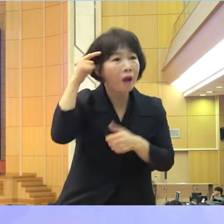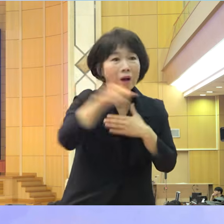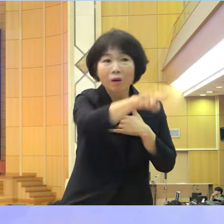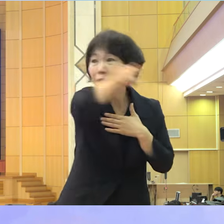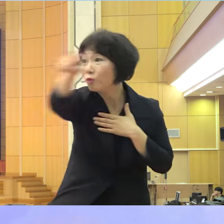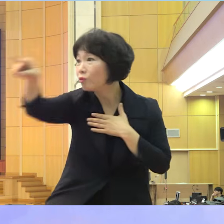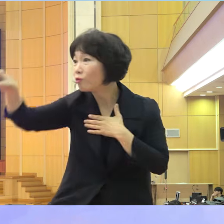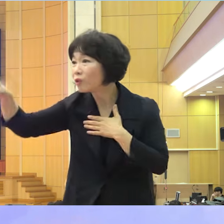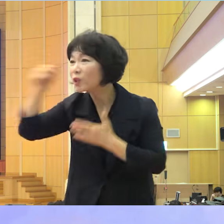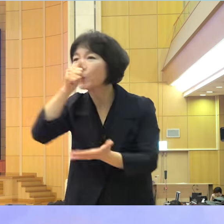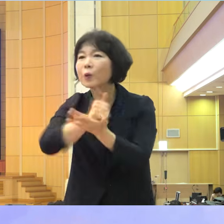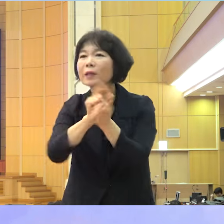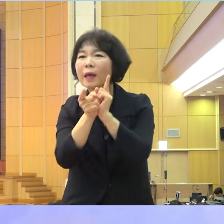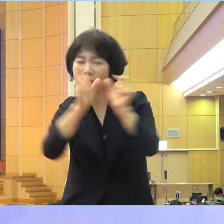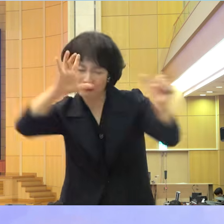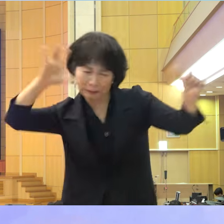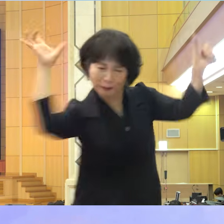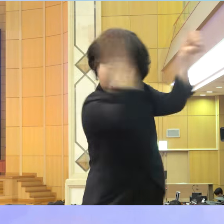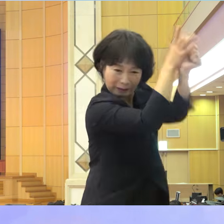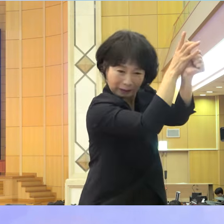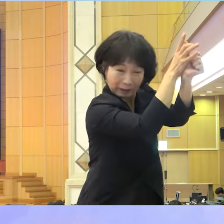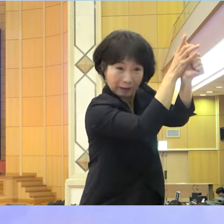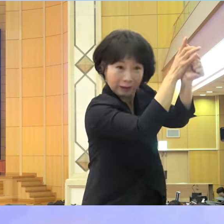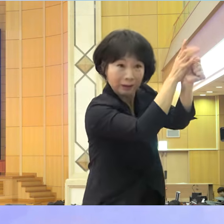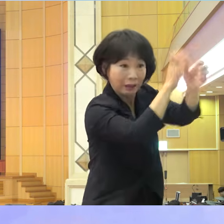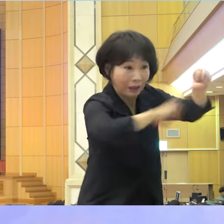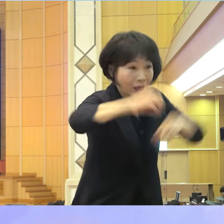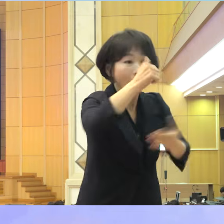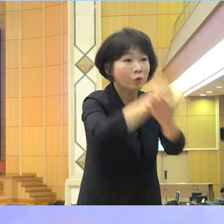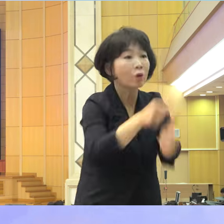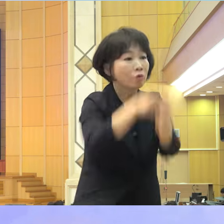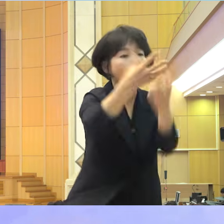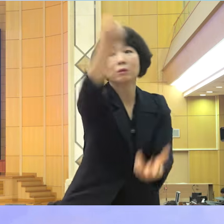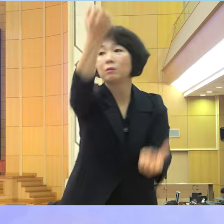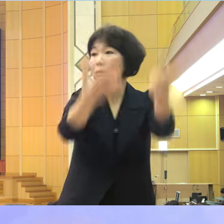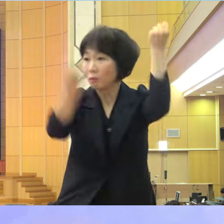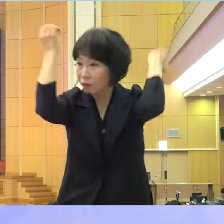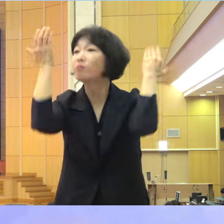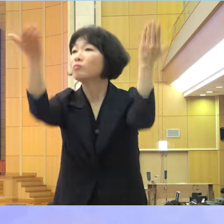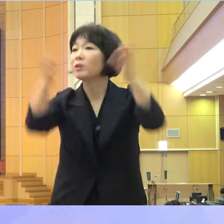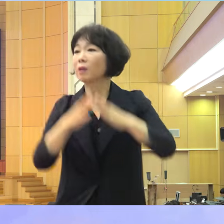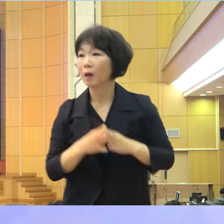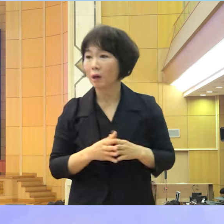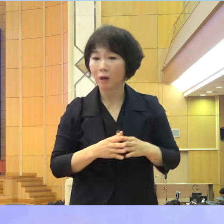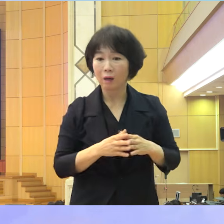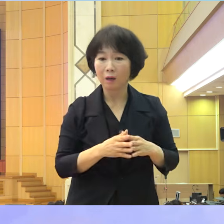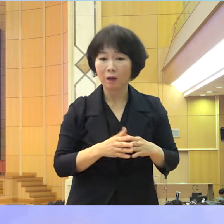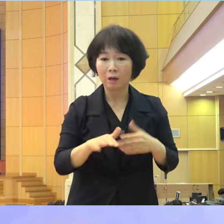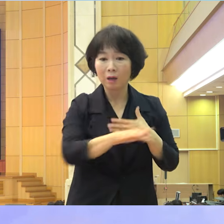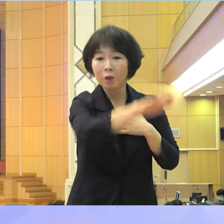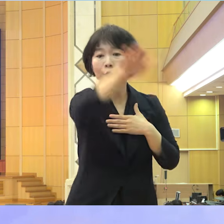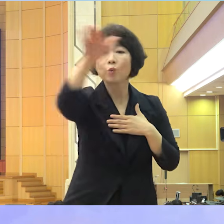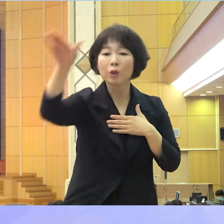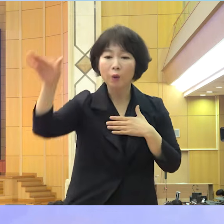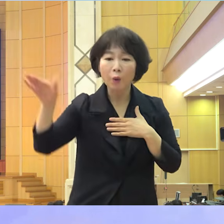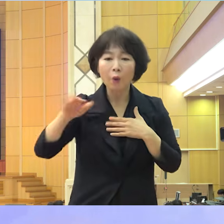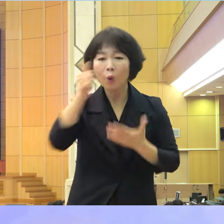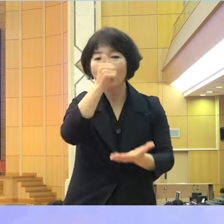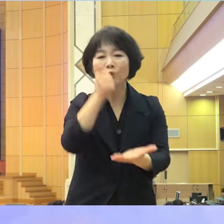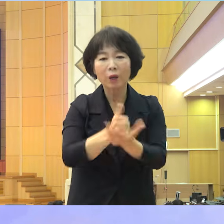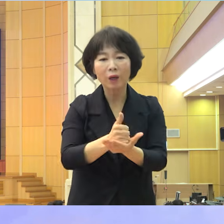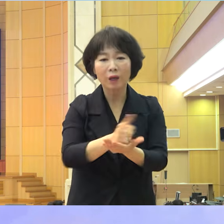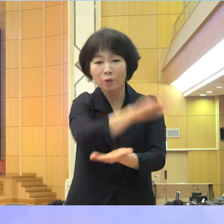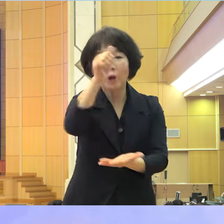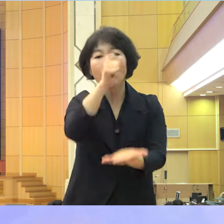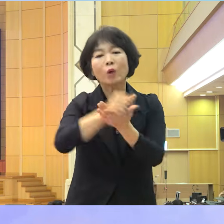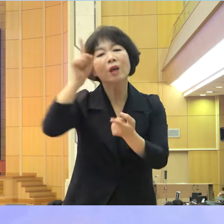담당하시느라고, 십자가에 달려서 우리 죄를 대신 담당하시고, 이는 우리로 죄에